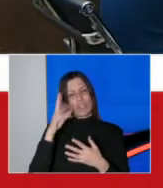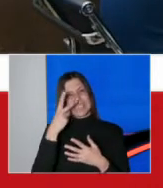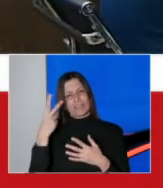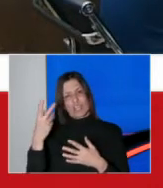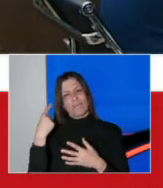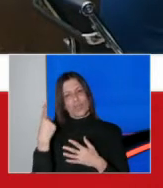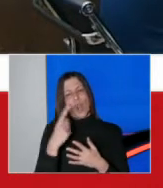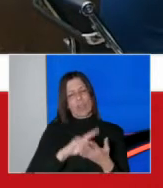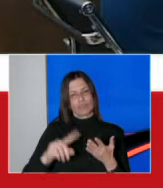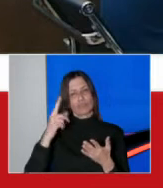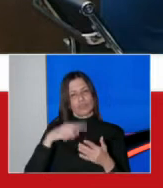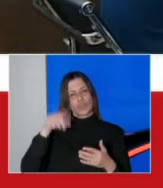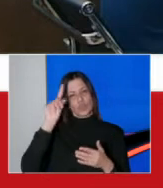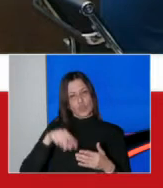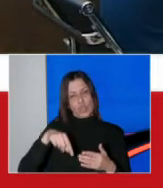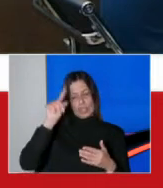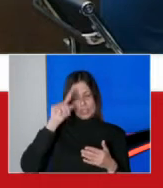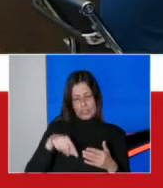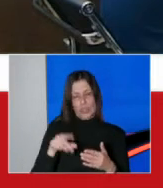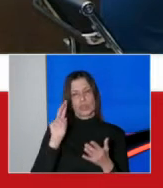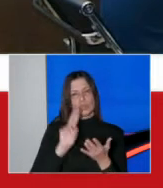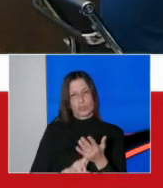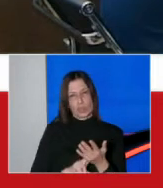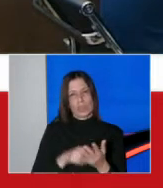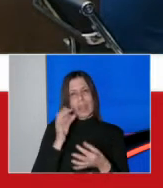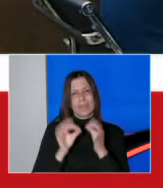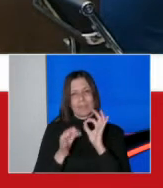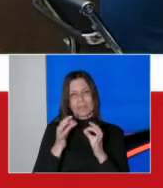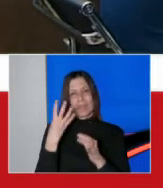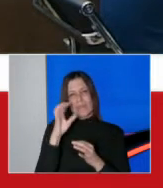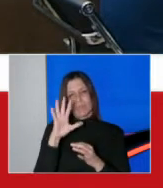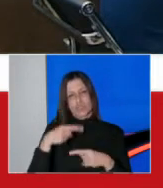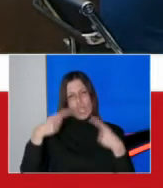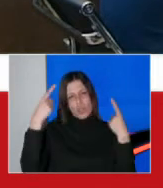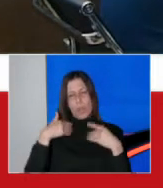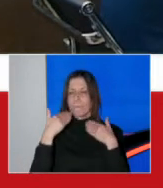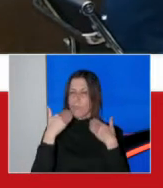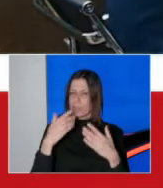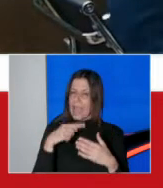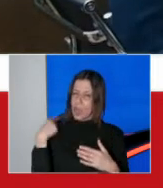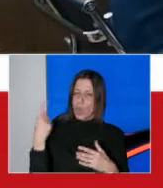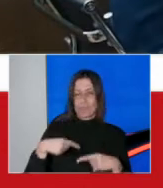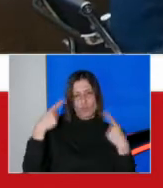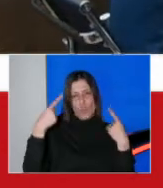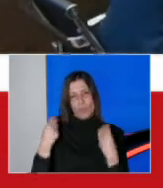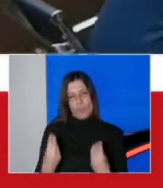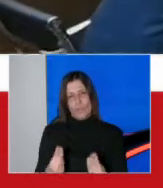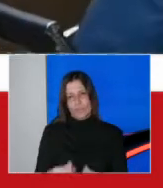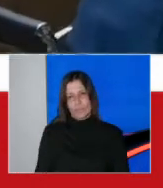בכל ראשון לחודש לאחר מכן, זכות ערעור לבית משפט מחוזי תוך 45 יום. אני מודה לכולם, יום טוב.